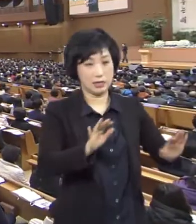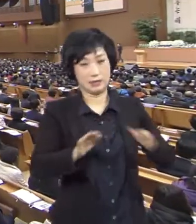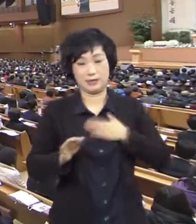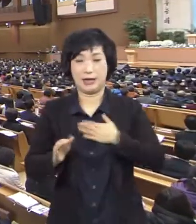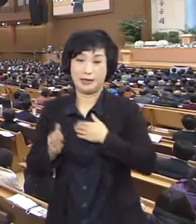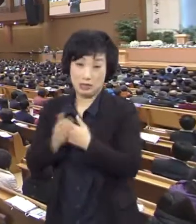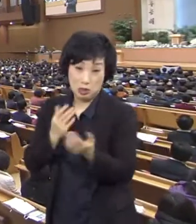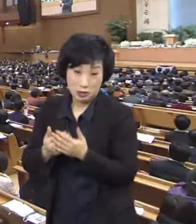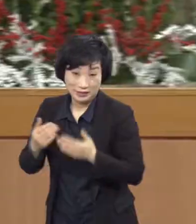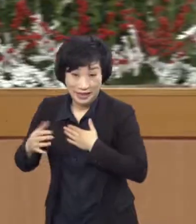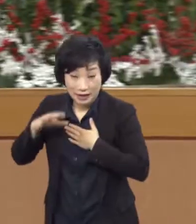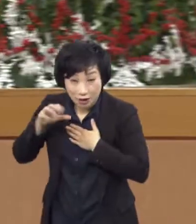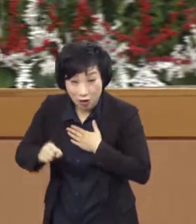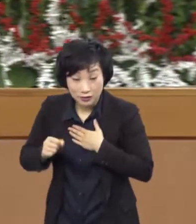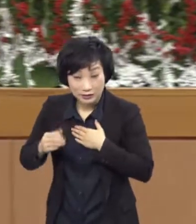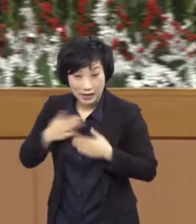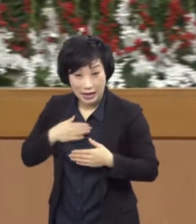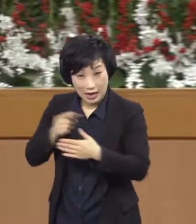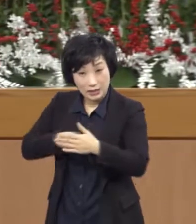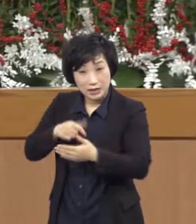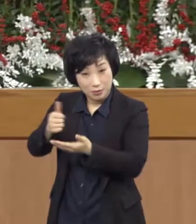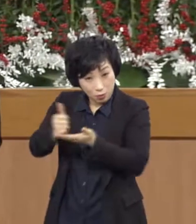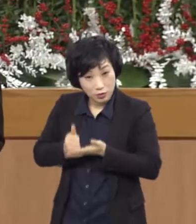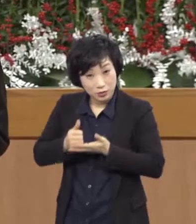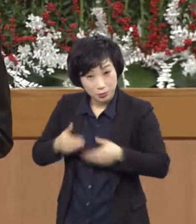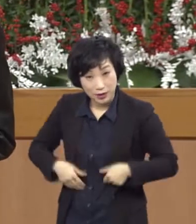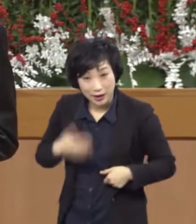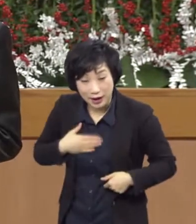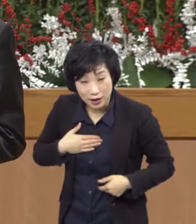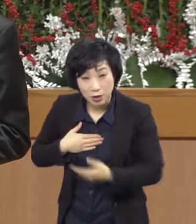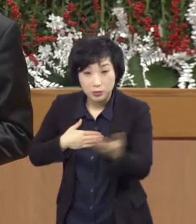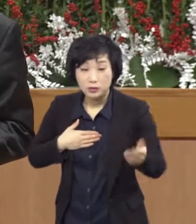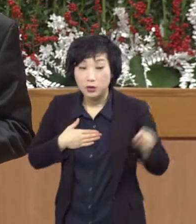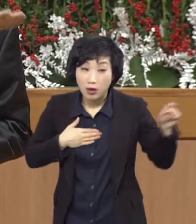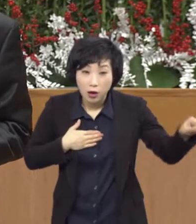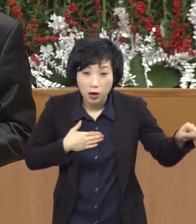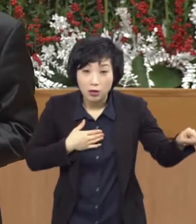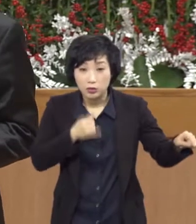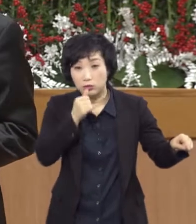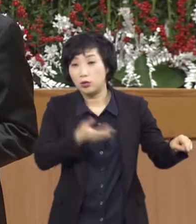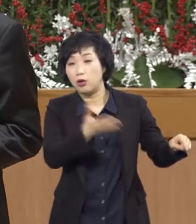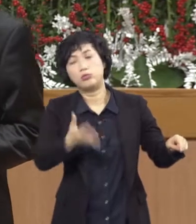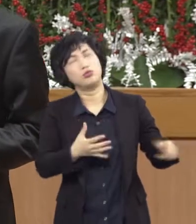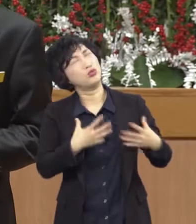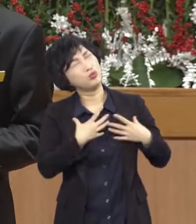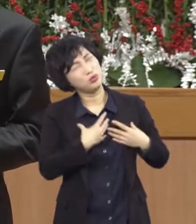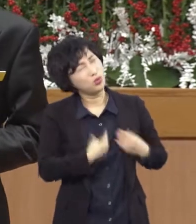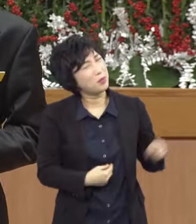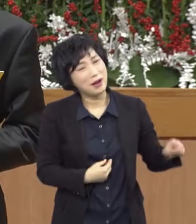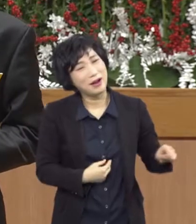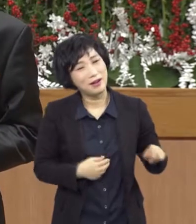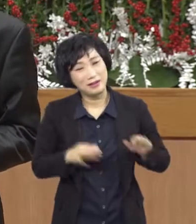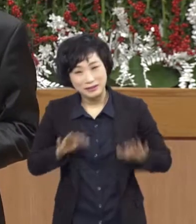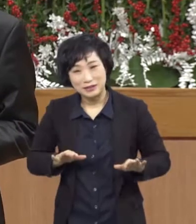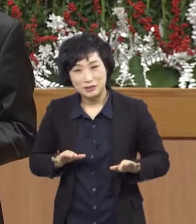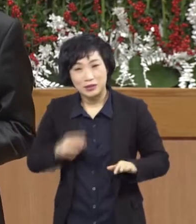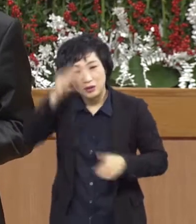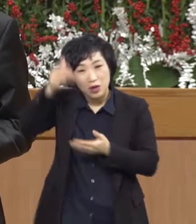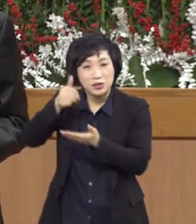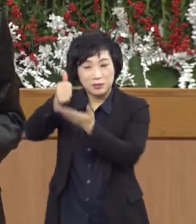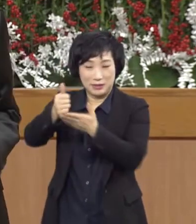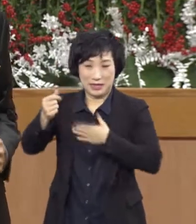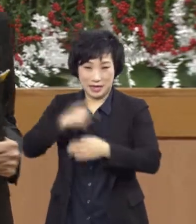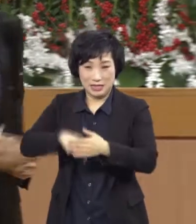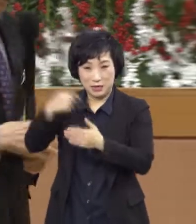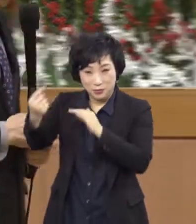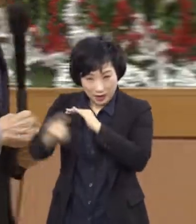계십니다. 내 안에 계십니다. 밖에 있다면 당신은 절망입니다. 지금은 성령으로 내 안에